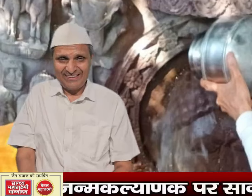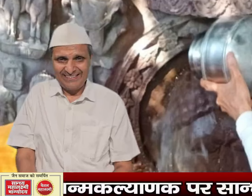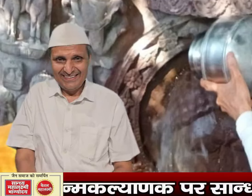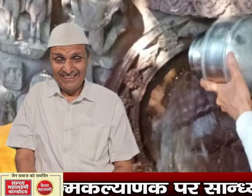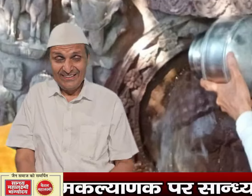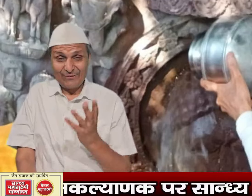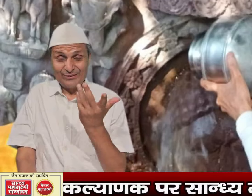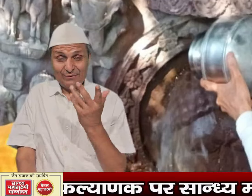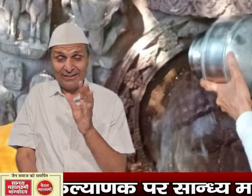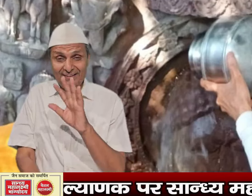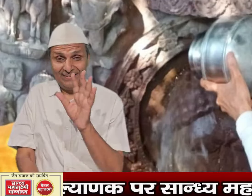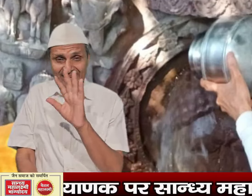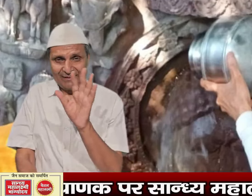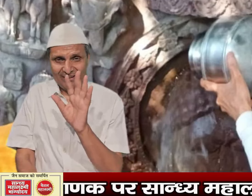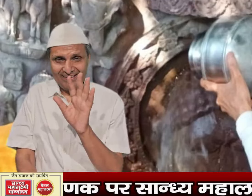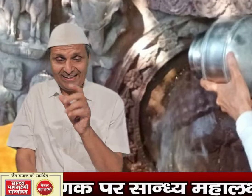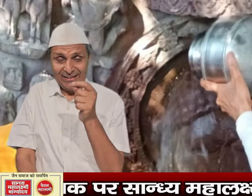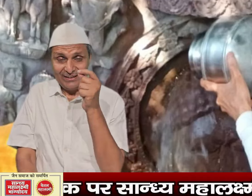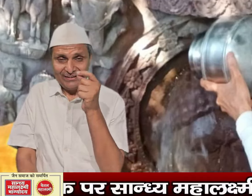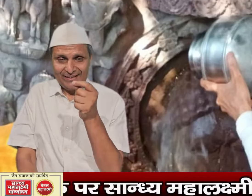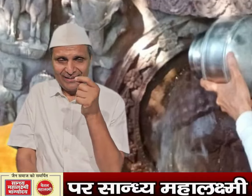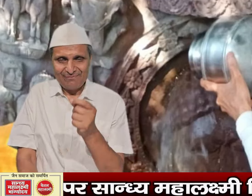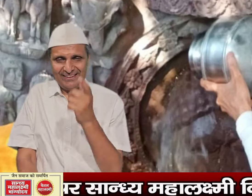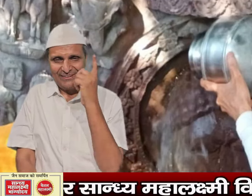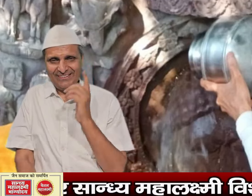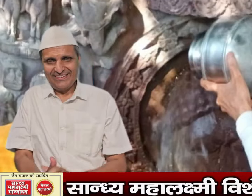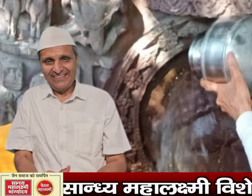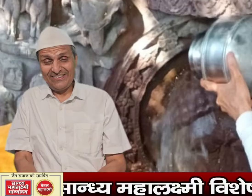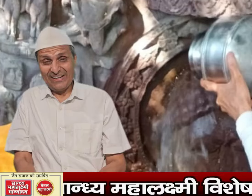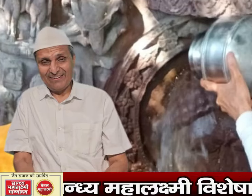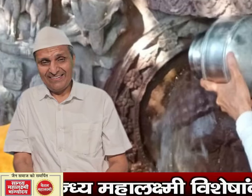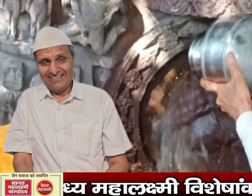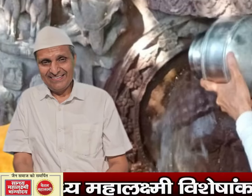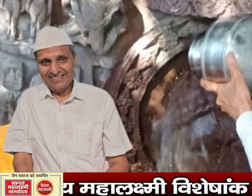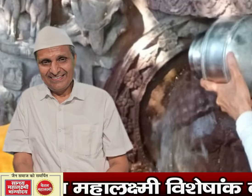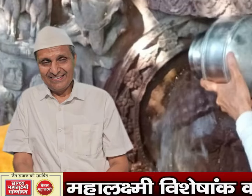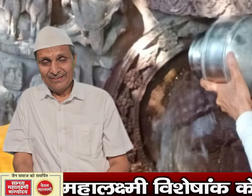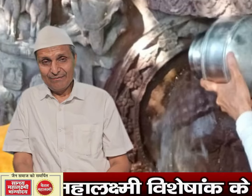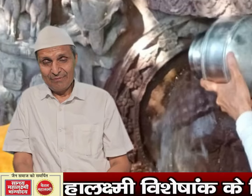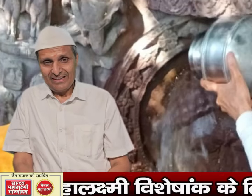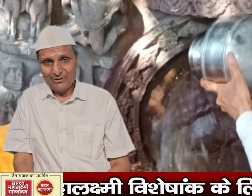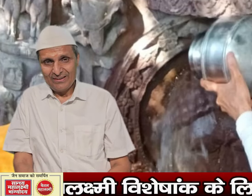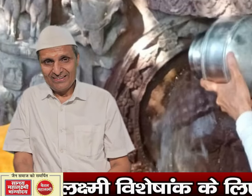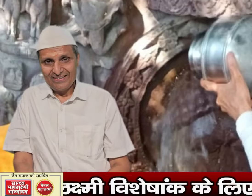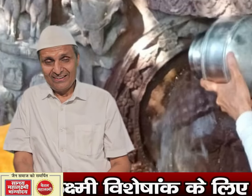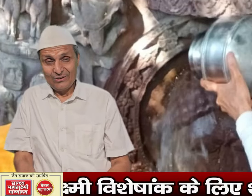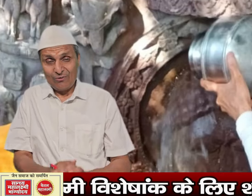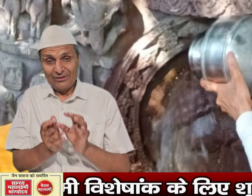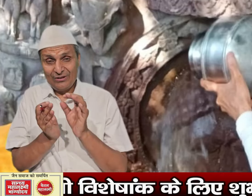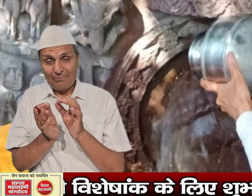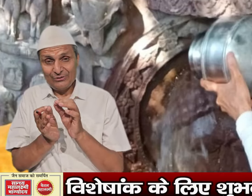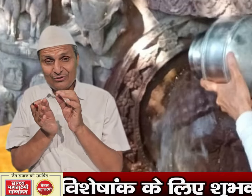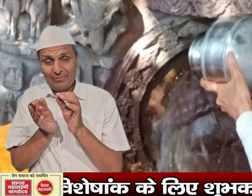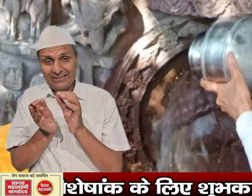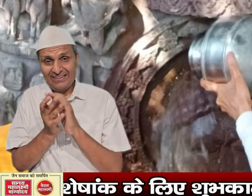51 नदी ये कौन सी नाम नदिया 51 नहीं है नदी का नाम 51 है 51 नदी पता है क्यों पड़ा गांव